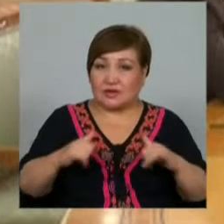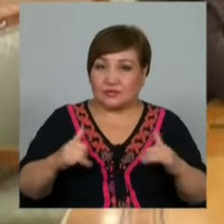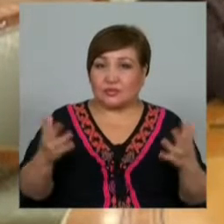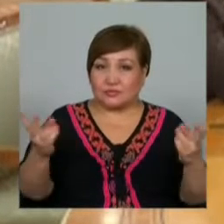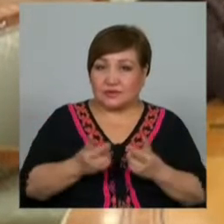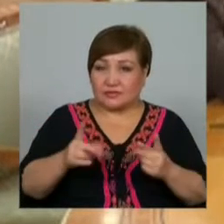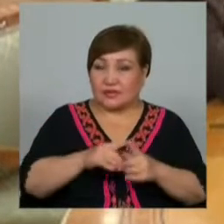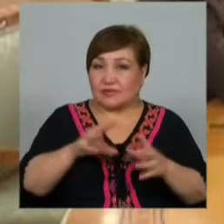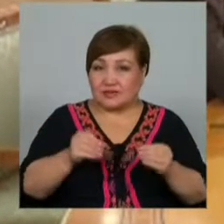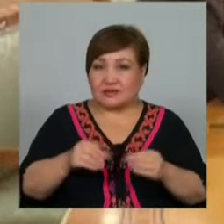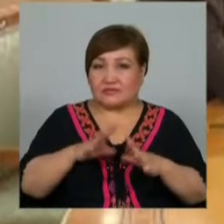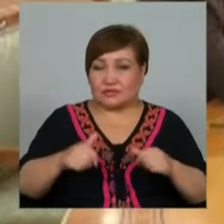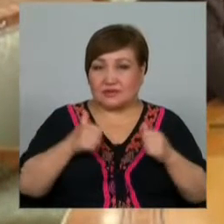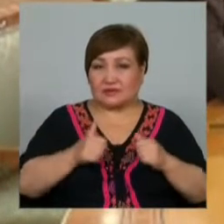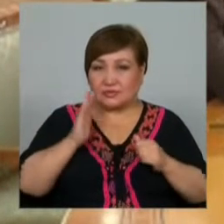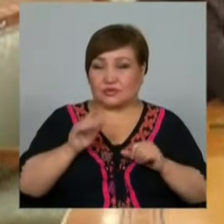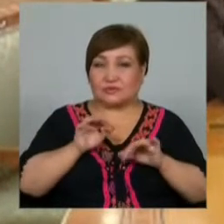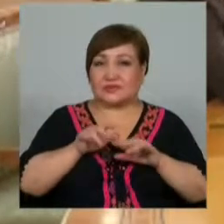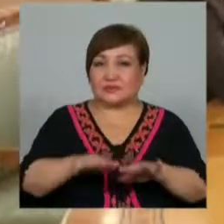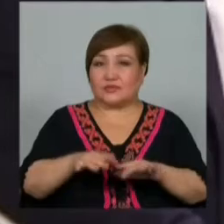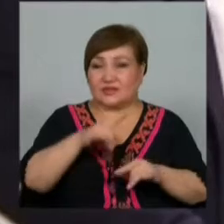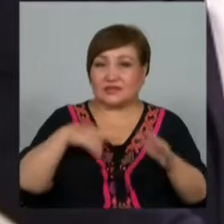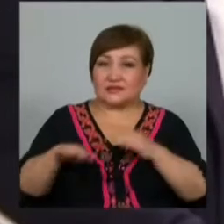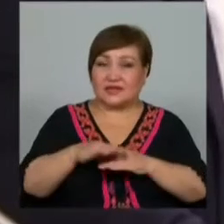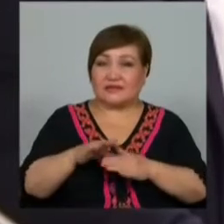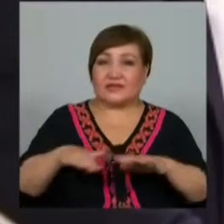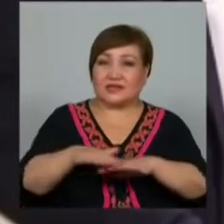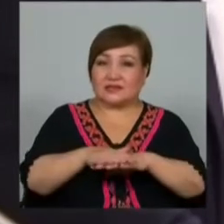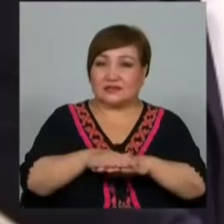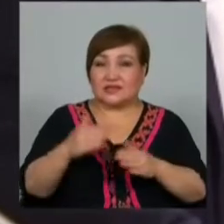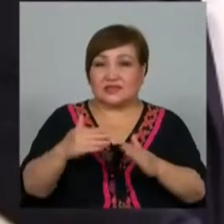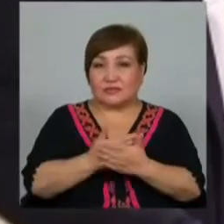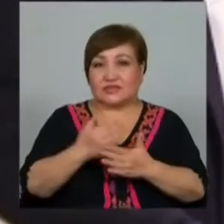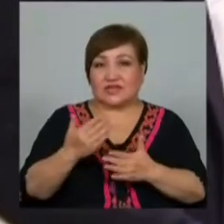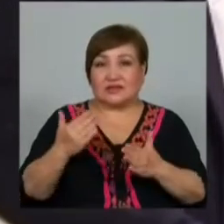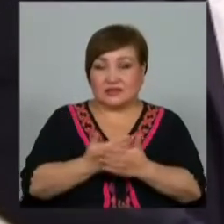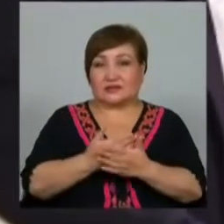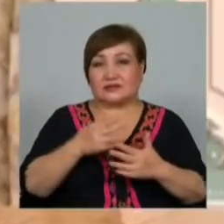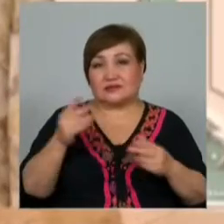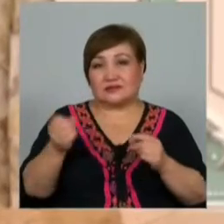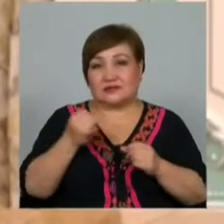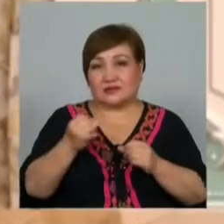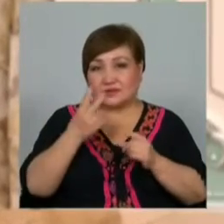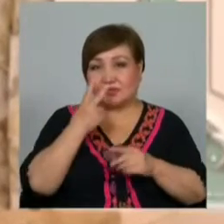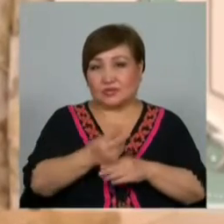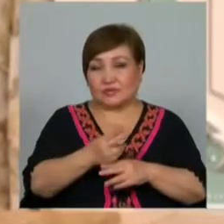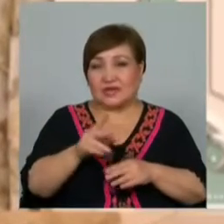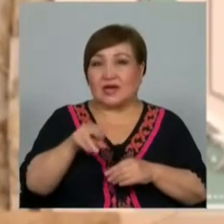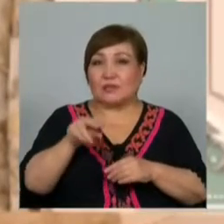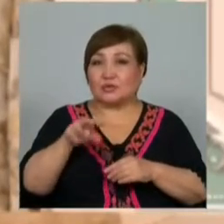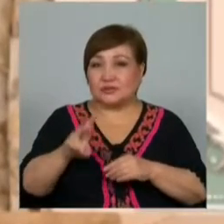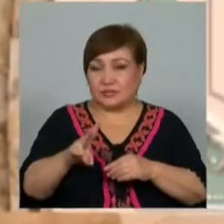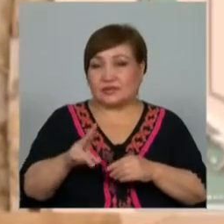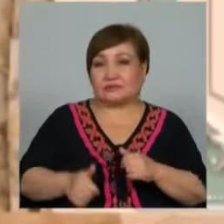барлығын жасайтын боламыз. Біз Ресей Федерациясындағы жағымды жаңалықтарды қызығушылықпен бақылаймыз. Владимир Путиннің мықтары беделді басшылығымен Ресей